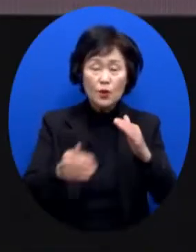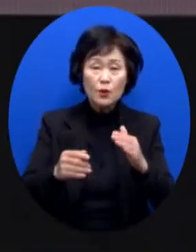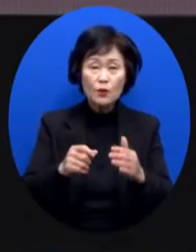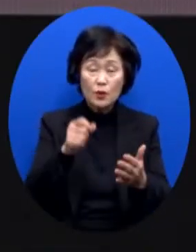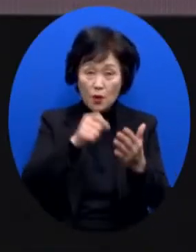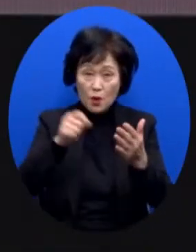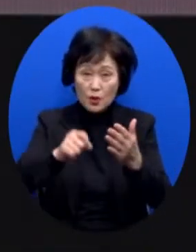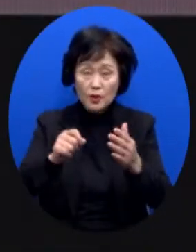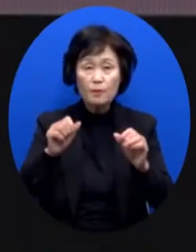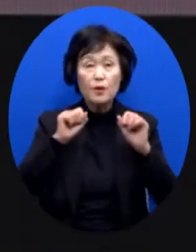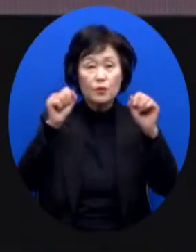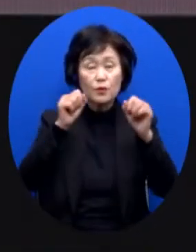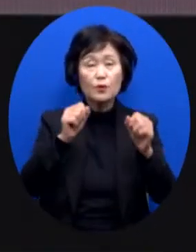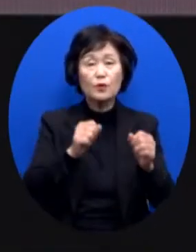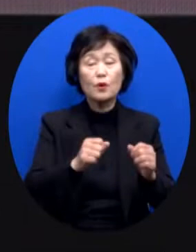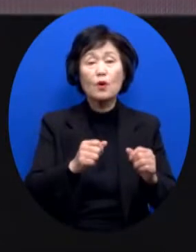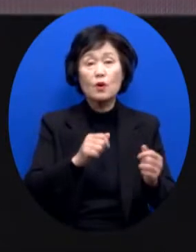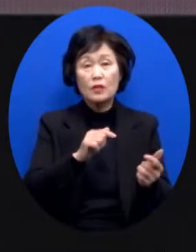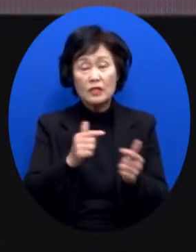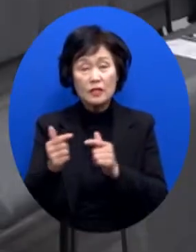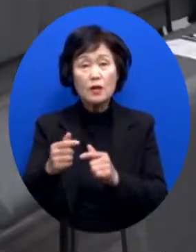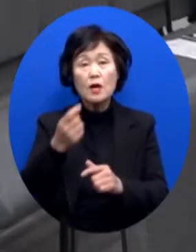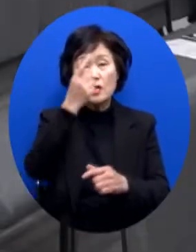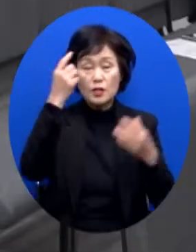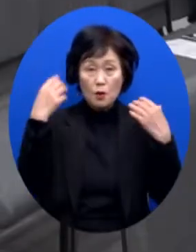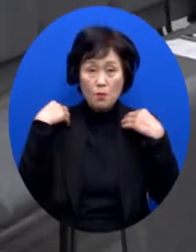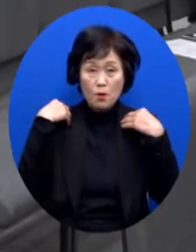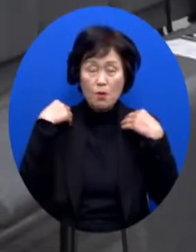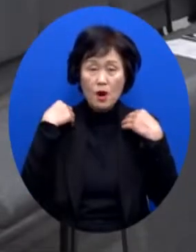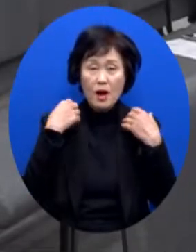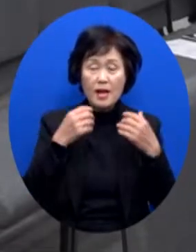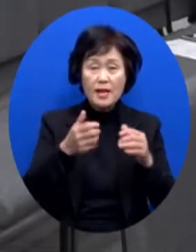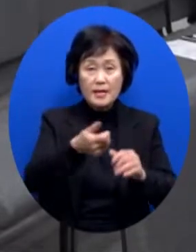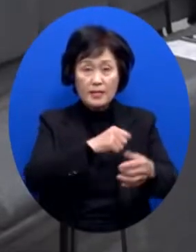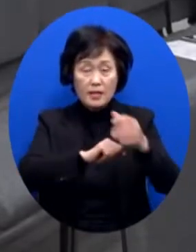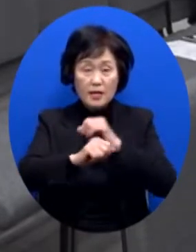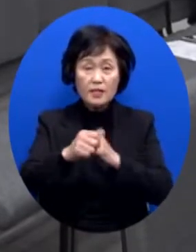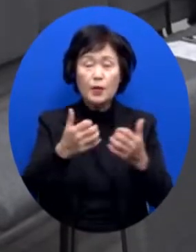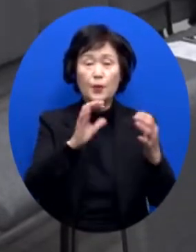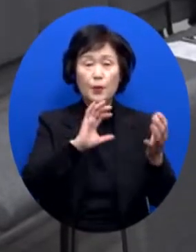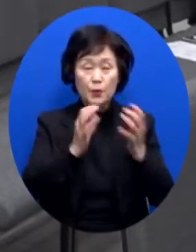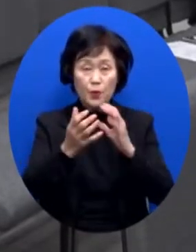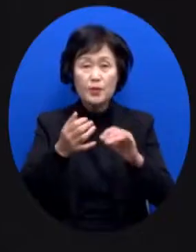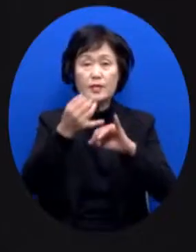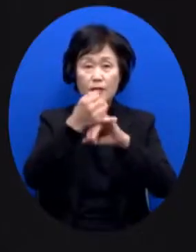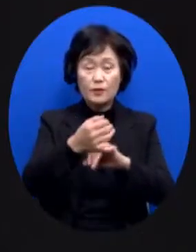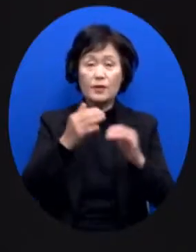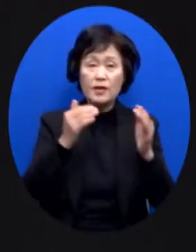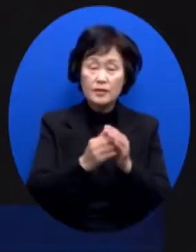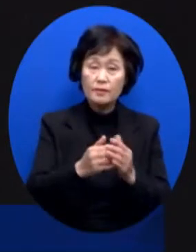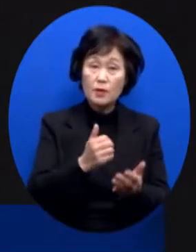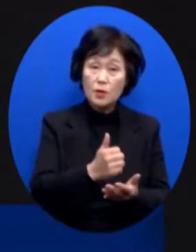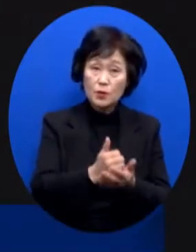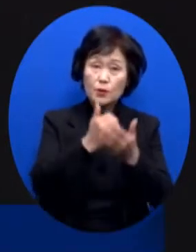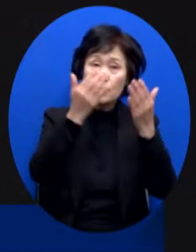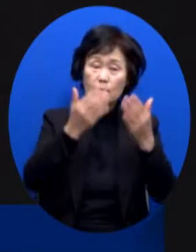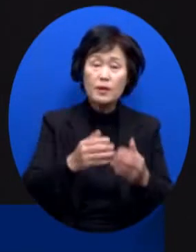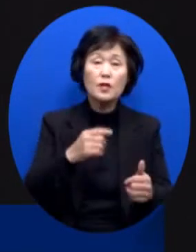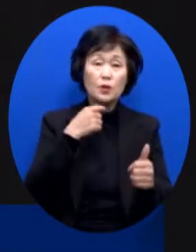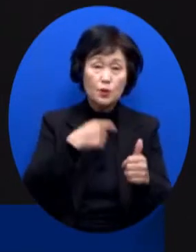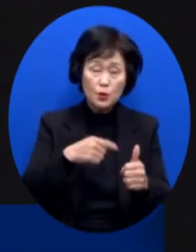교육 선택권은 확장을 위한 정부와 에 적극적인 뭐니 등을 약속했습니다 존경받는 교육